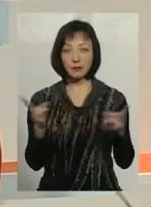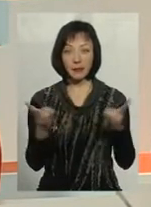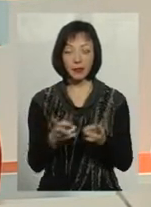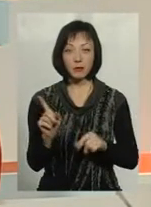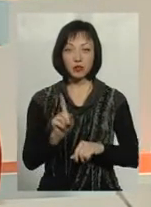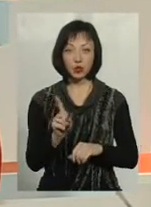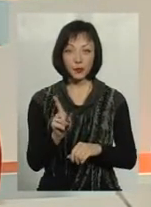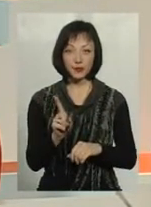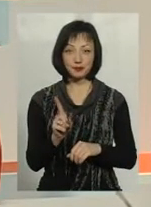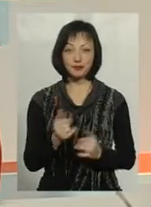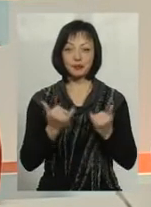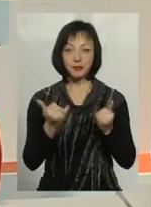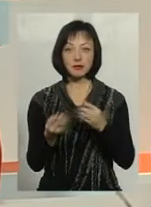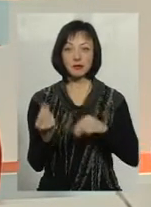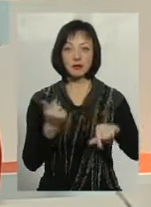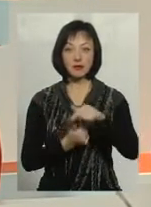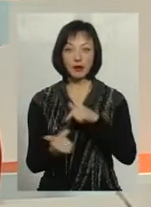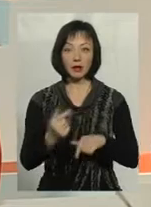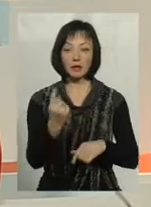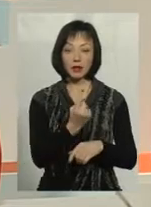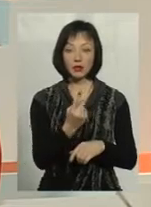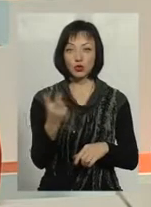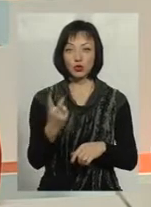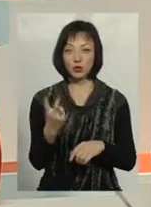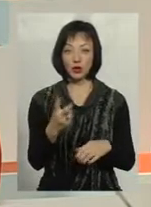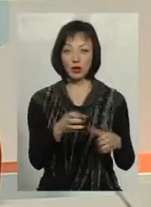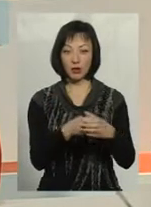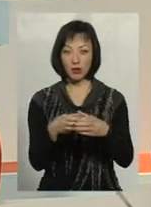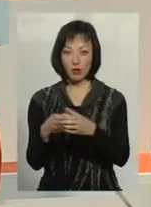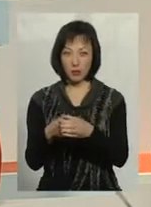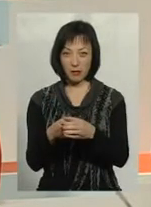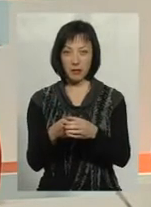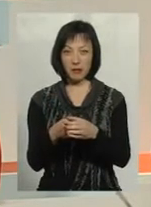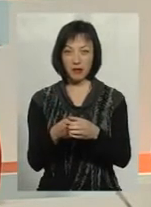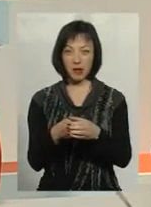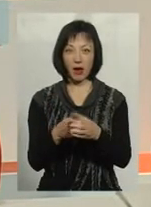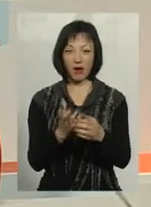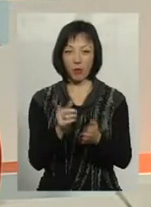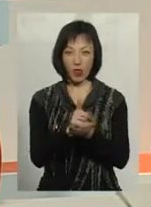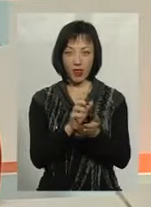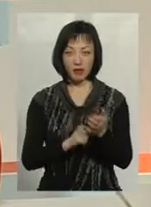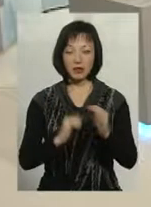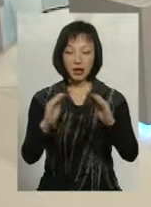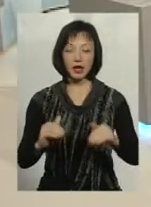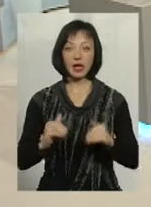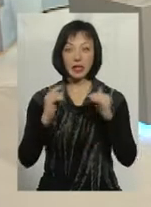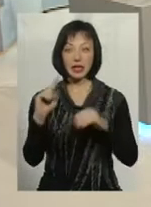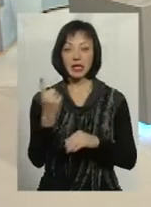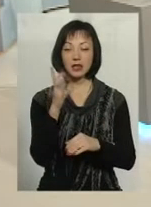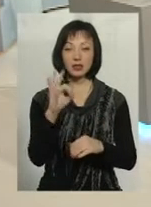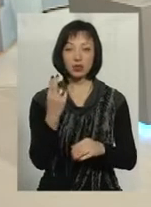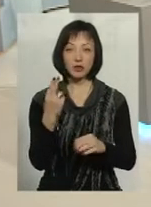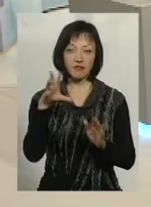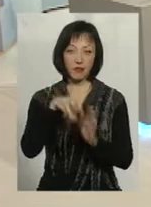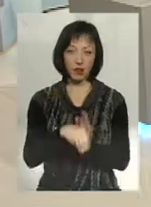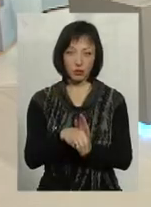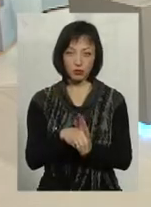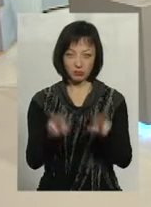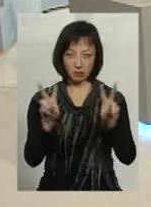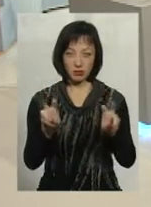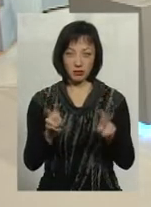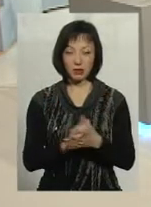для другої групи це вже складає 20% станом на сьогоднішній день. Значить, якщо від 3200, це буде 640 гривень.